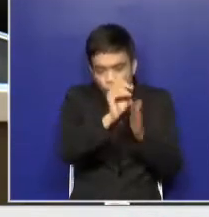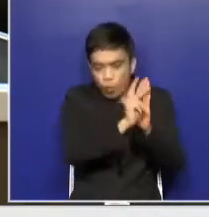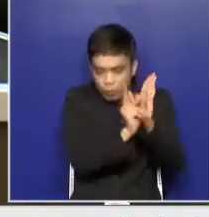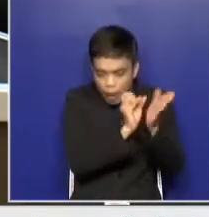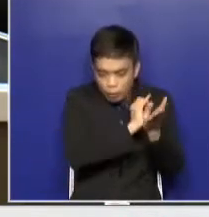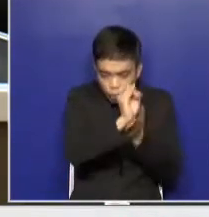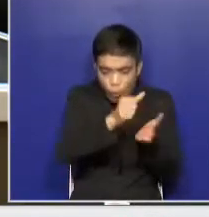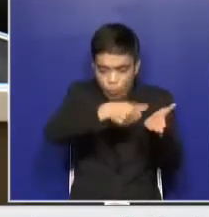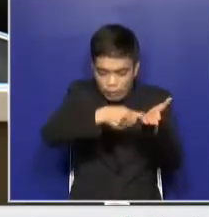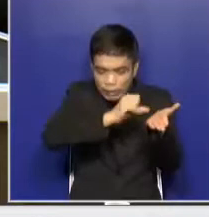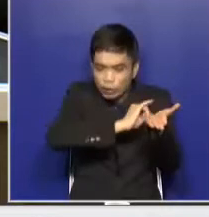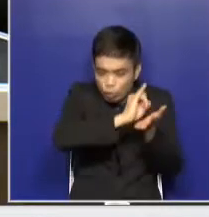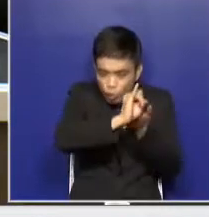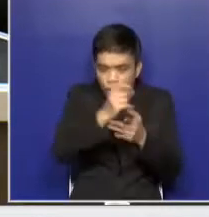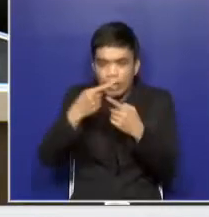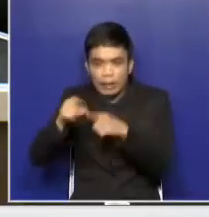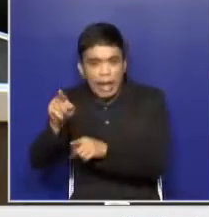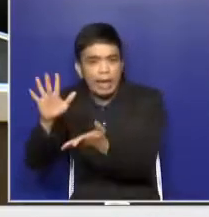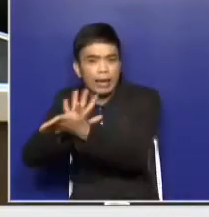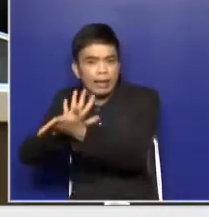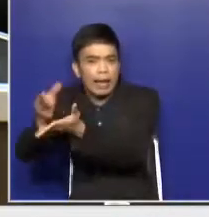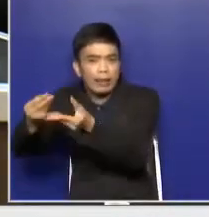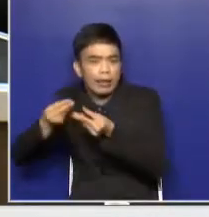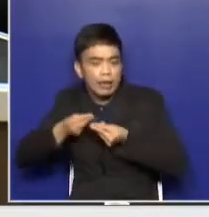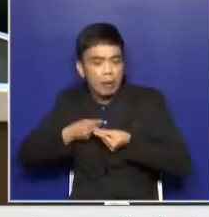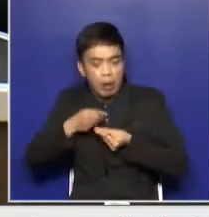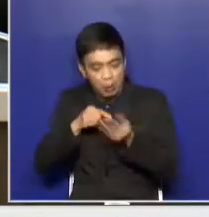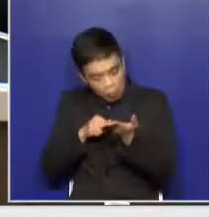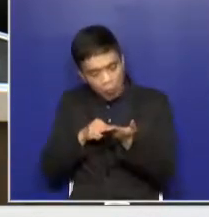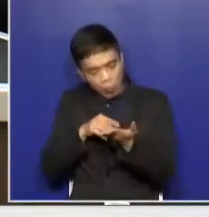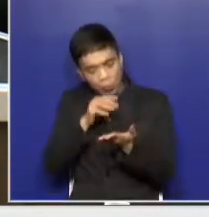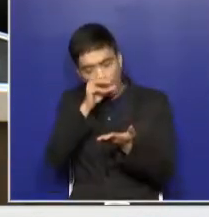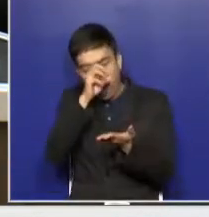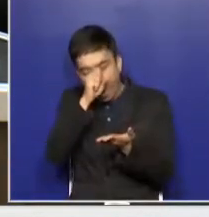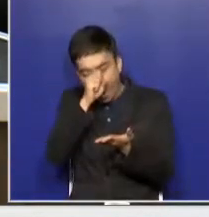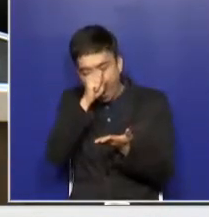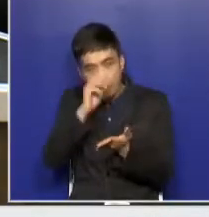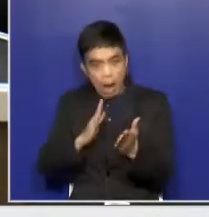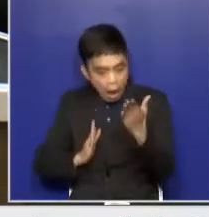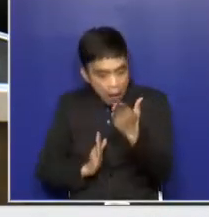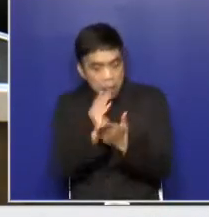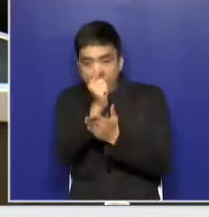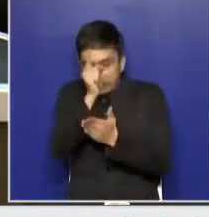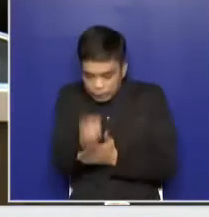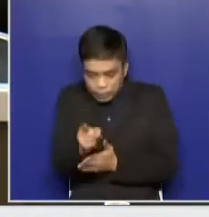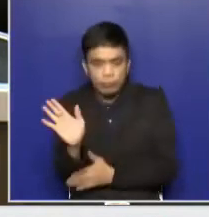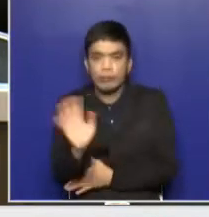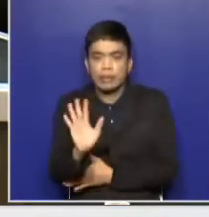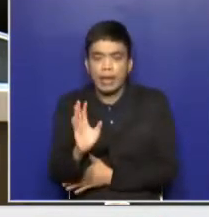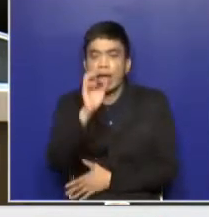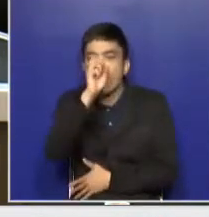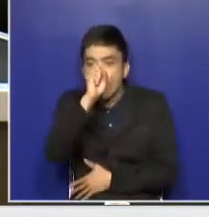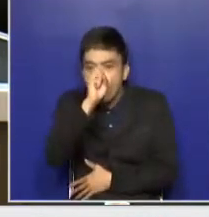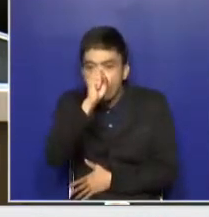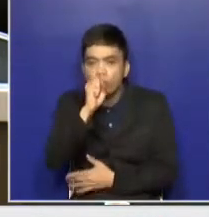องแต่ได้ใบทดลองประกอบกิจการไม่ใช่ใบอนุญาตจริงนะครับท่านประธานครับแต่ก